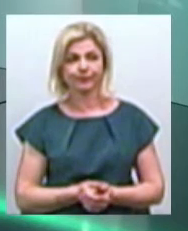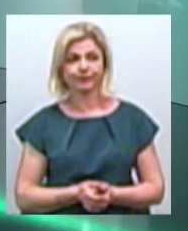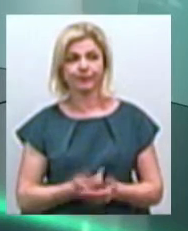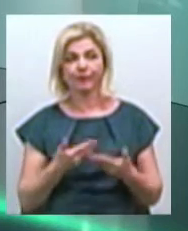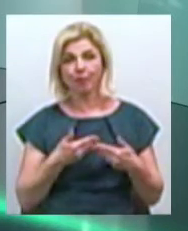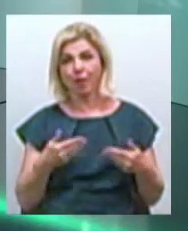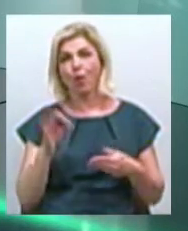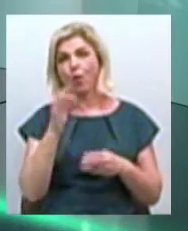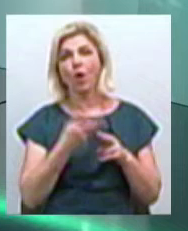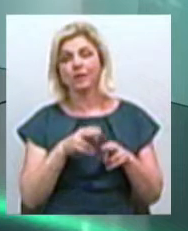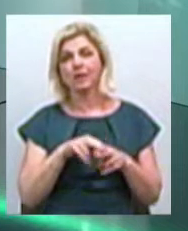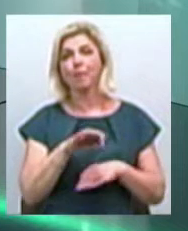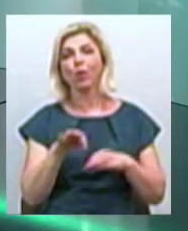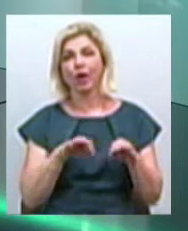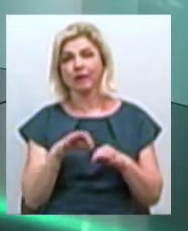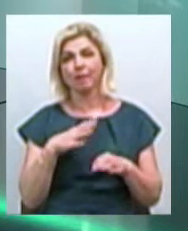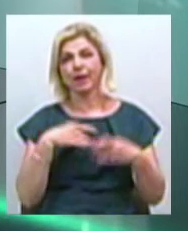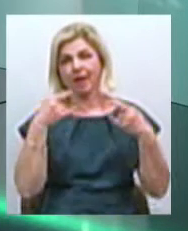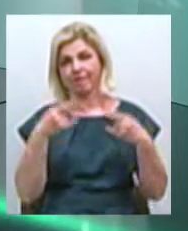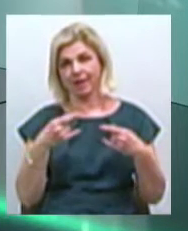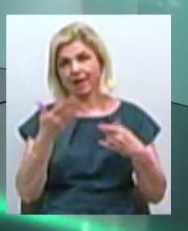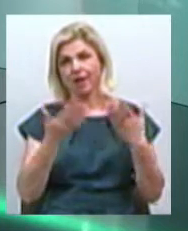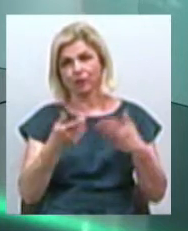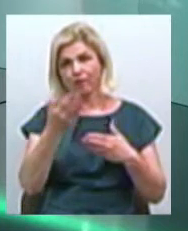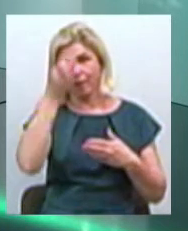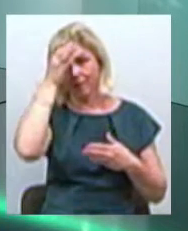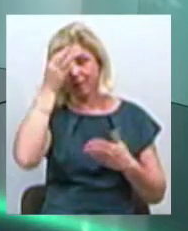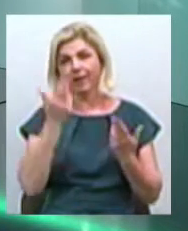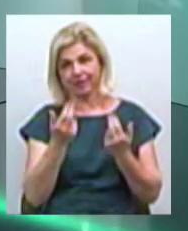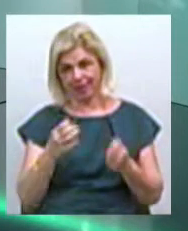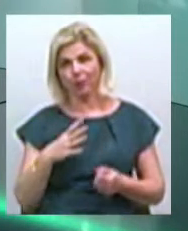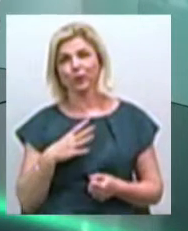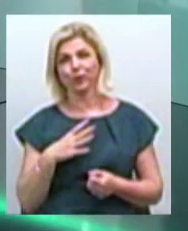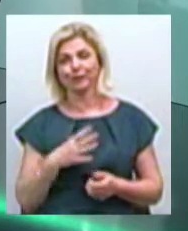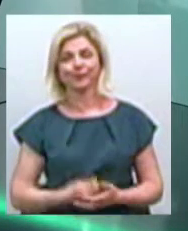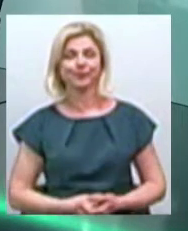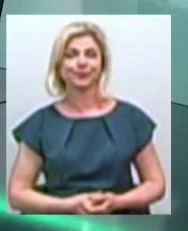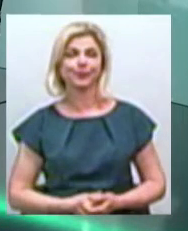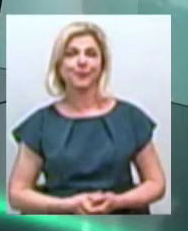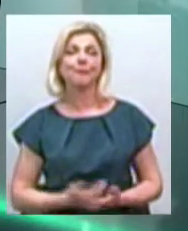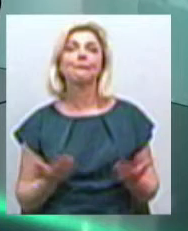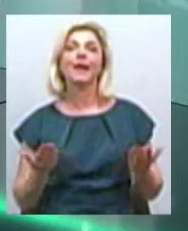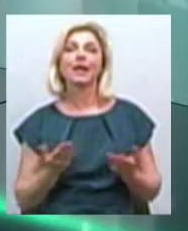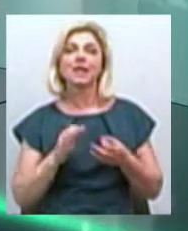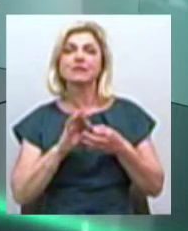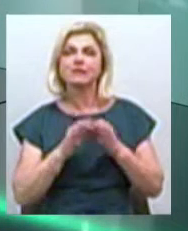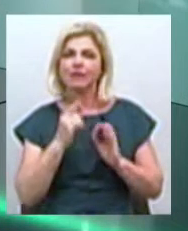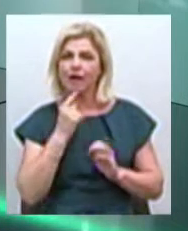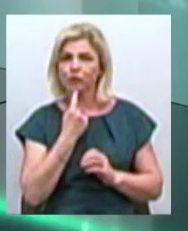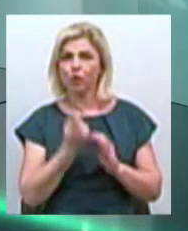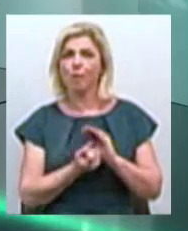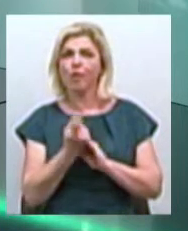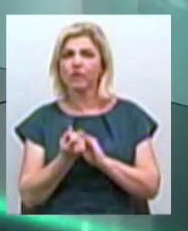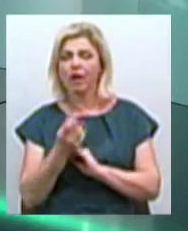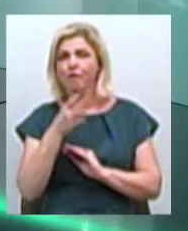і у минулому ефірі, якщо ви пам'ятаєте. Так? Так було. Про те, які складнощі виникають у